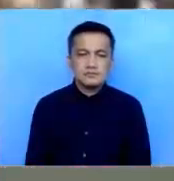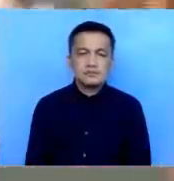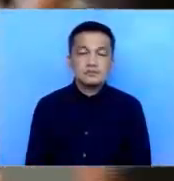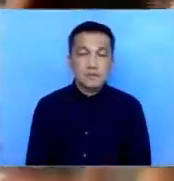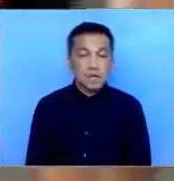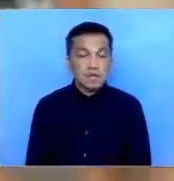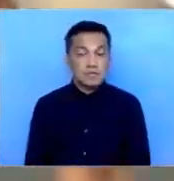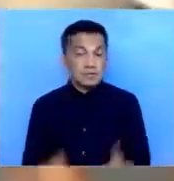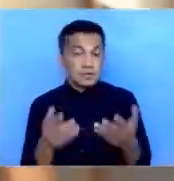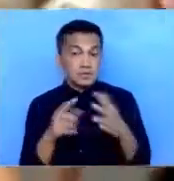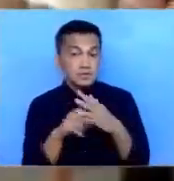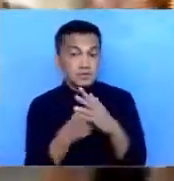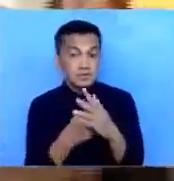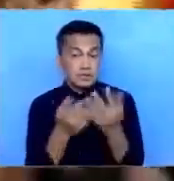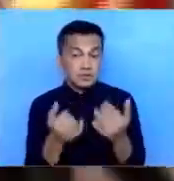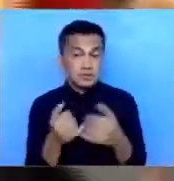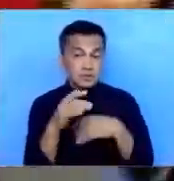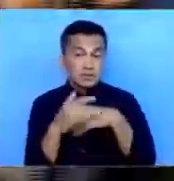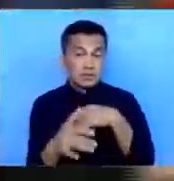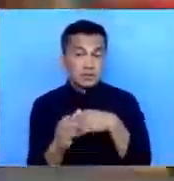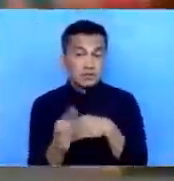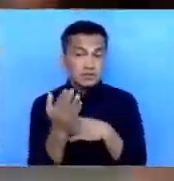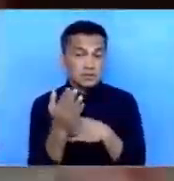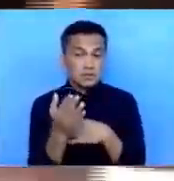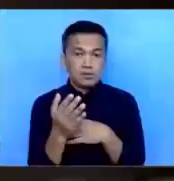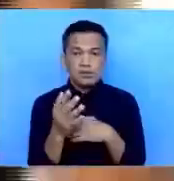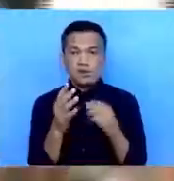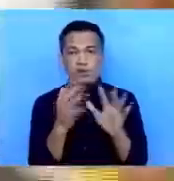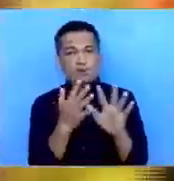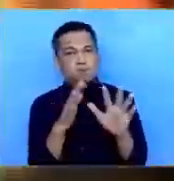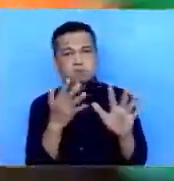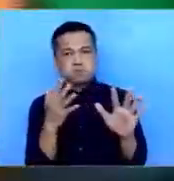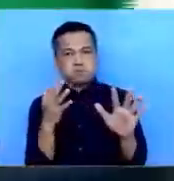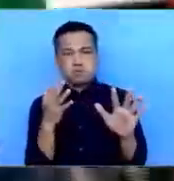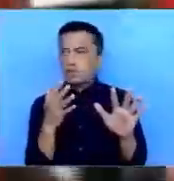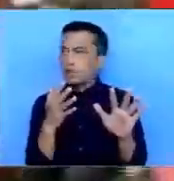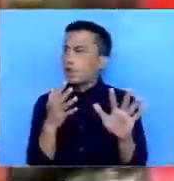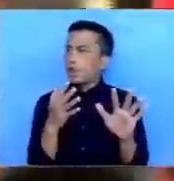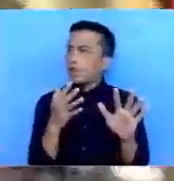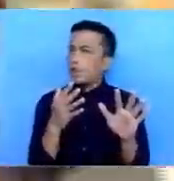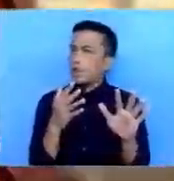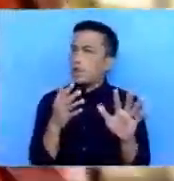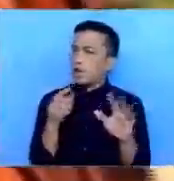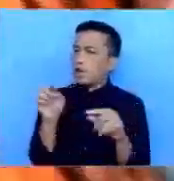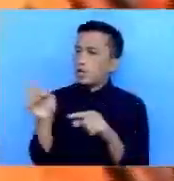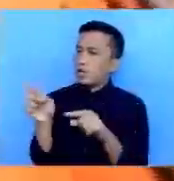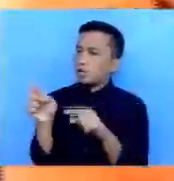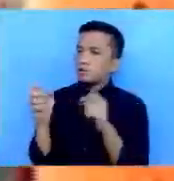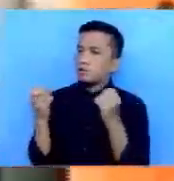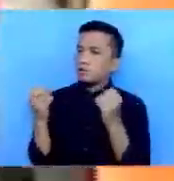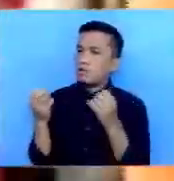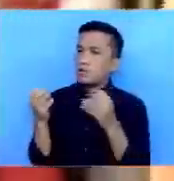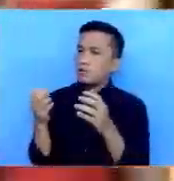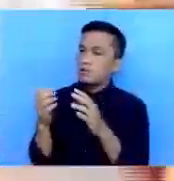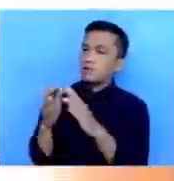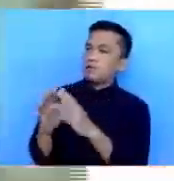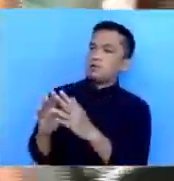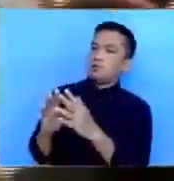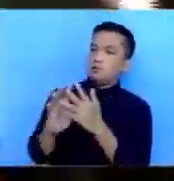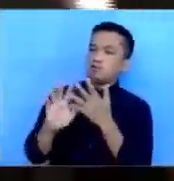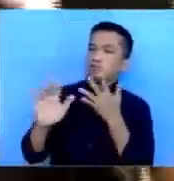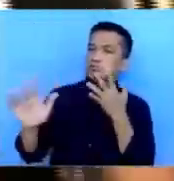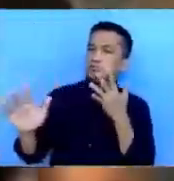Julius, simula kayo ng madaling araw ay ganito nakahaba yung pila ng mga debotong pumupunta dito sa Baclaran Church. At ito nga, ito